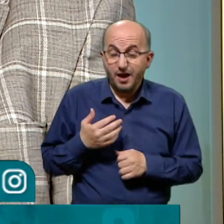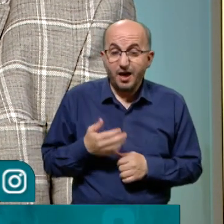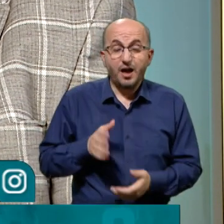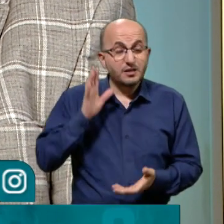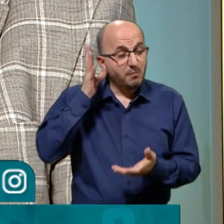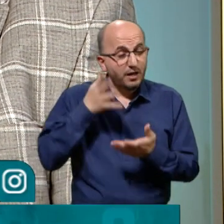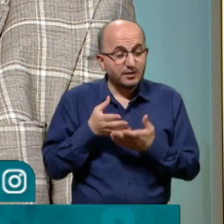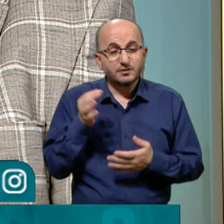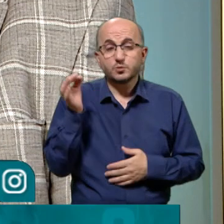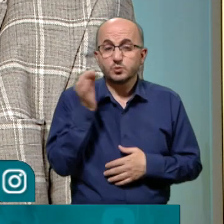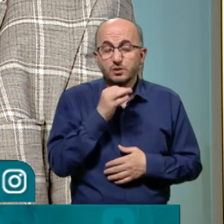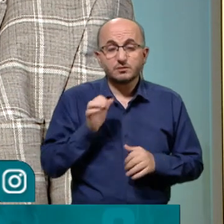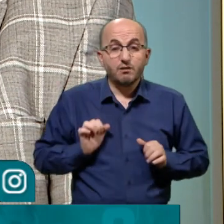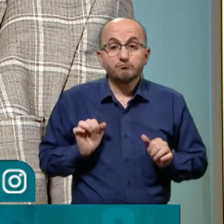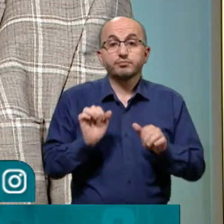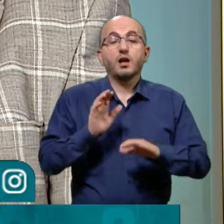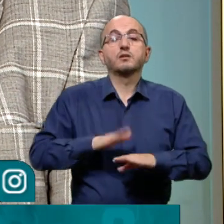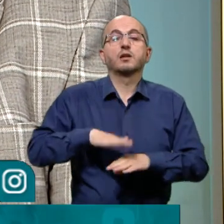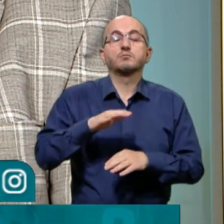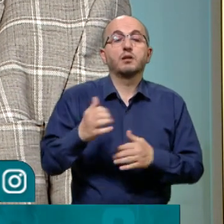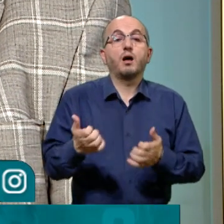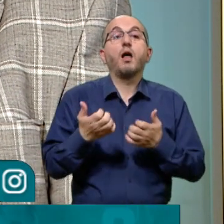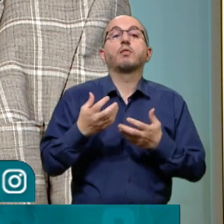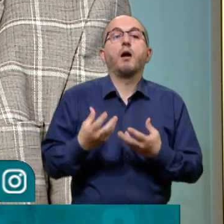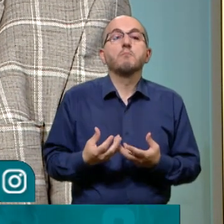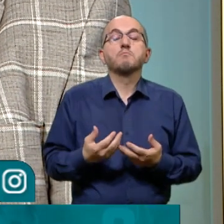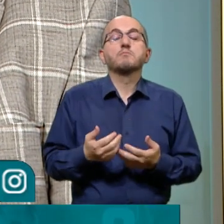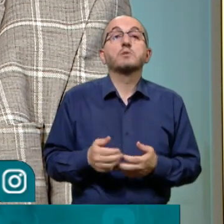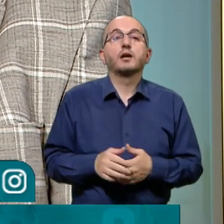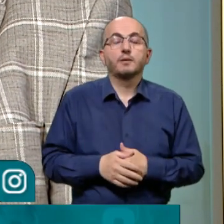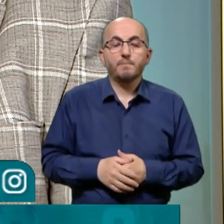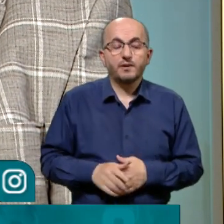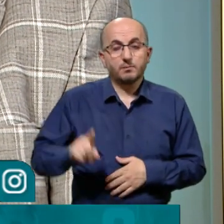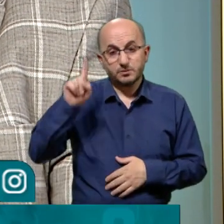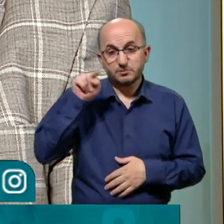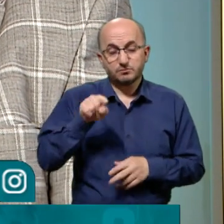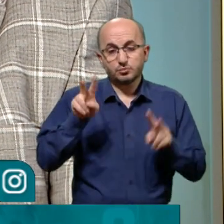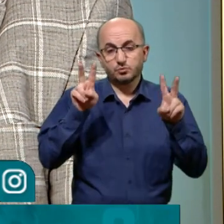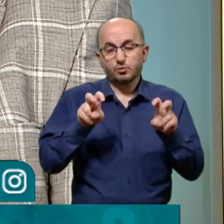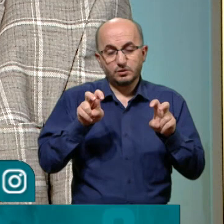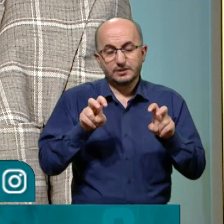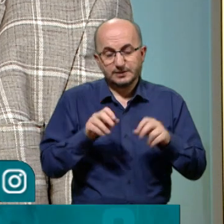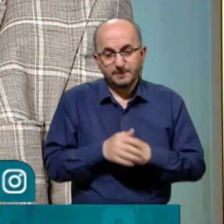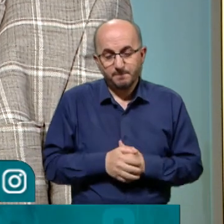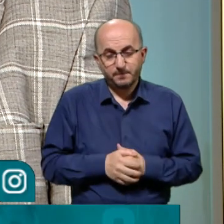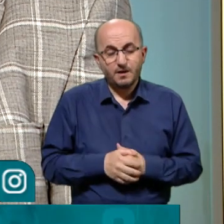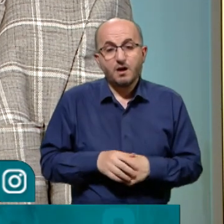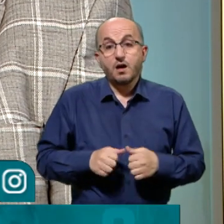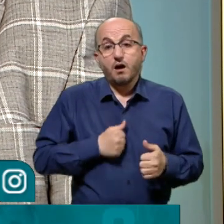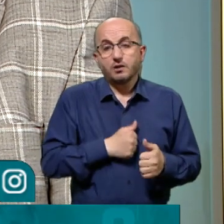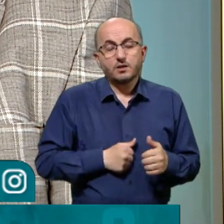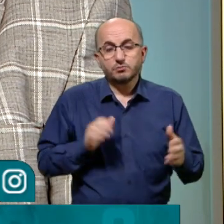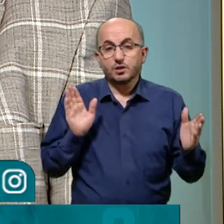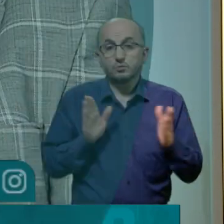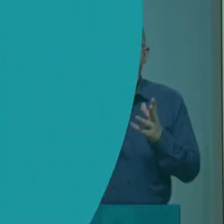ibadet 3'den aldatma Yalım aldanmayalım rabbimiz'in bu konudaki Efendim gazabına